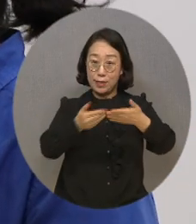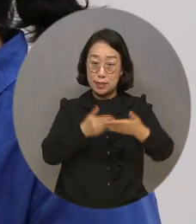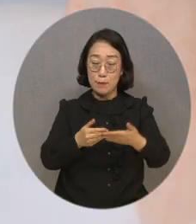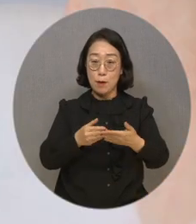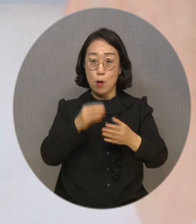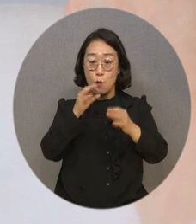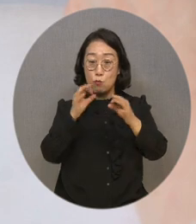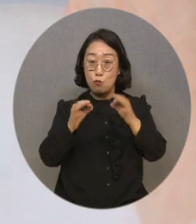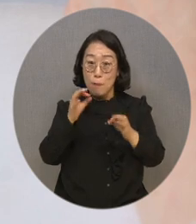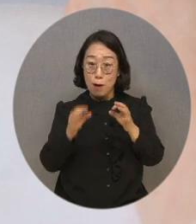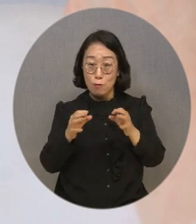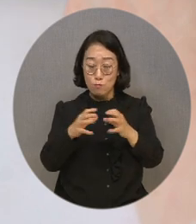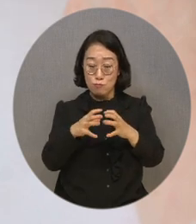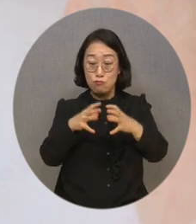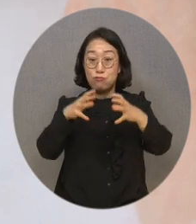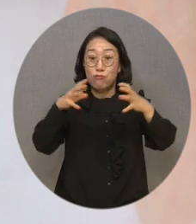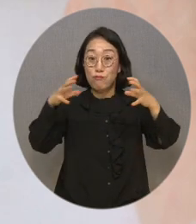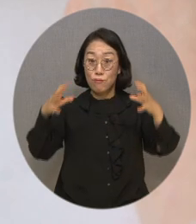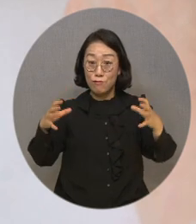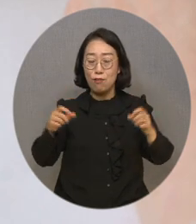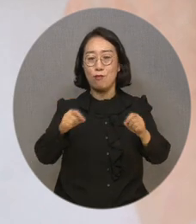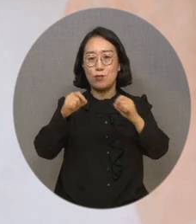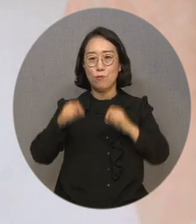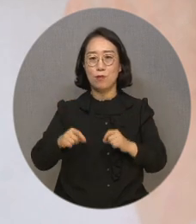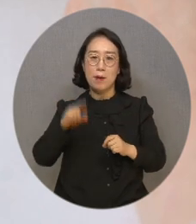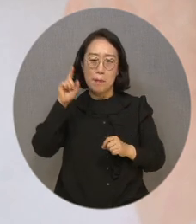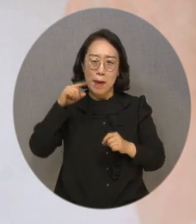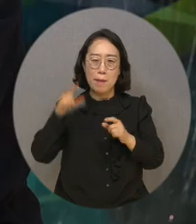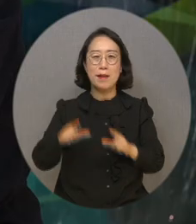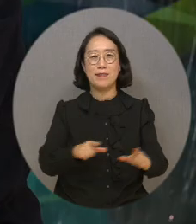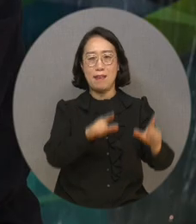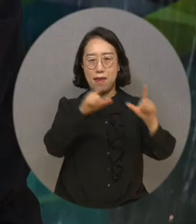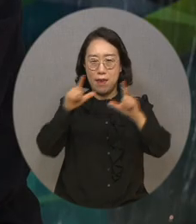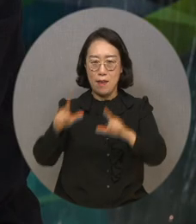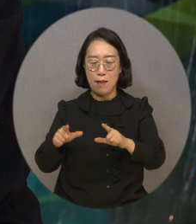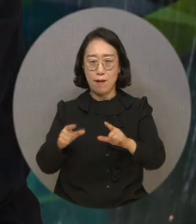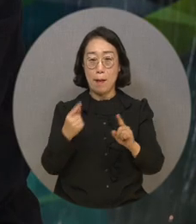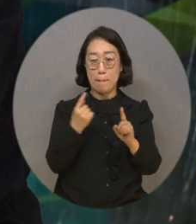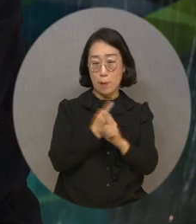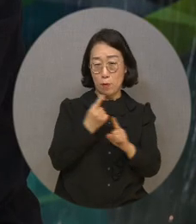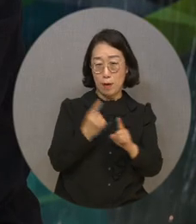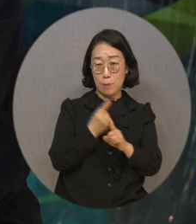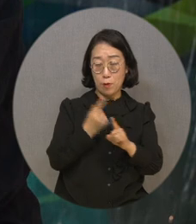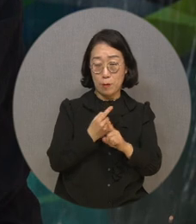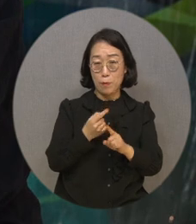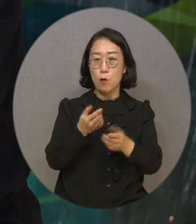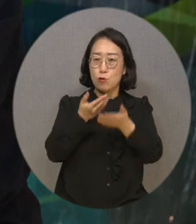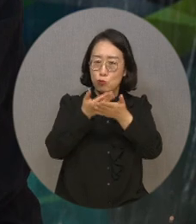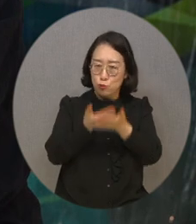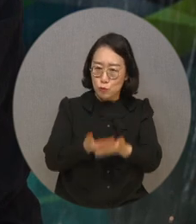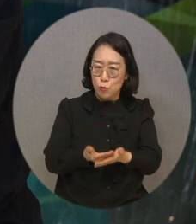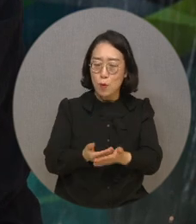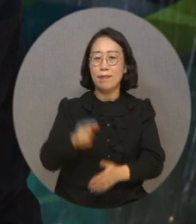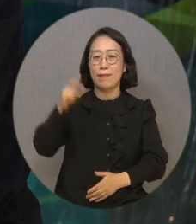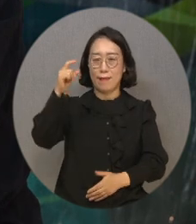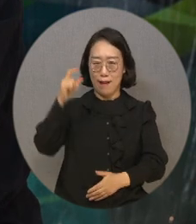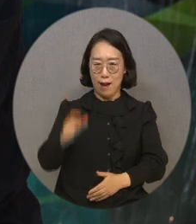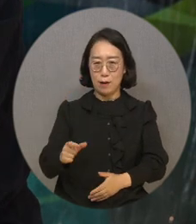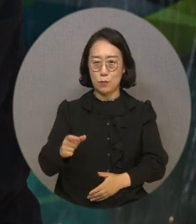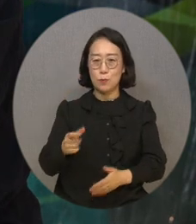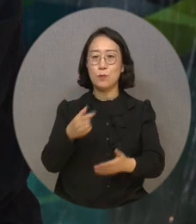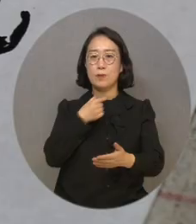물방울이 모여 큰 물방울이 되듯이 우리의 일상에서 벌어지는 작은 변화에 관심을 가져야 함을 말하고